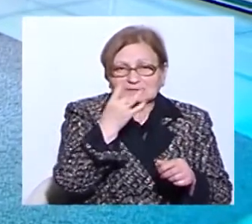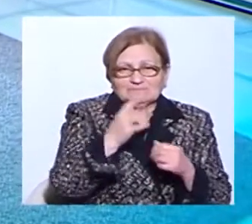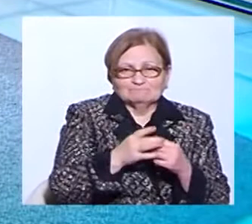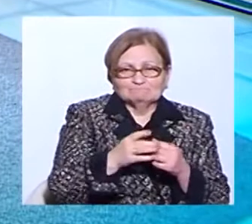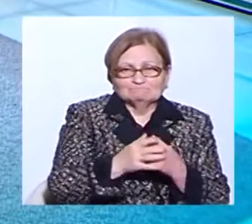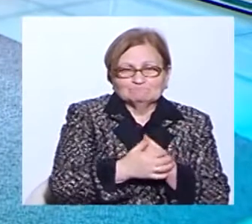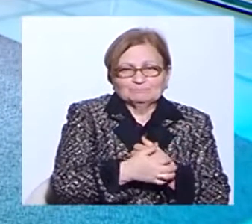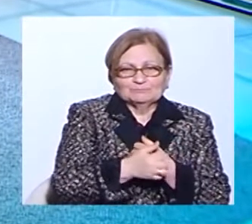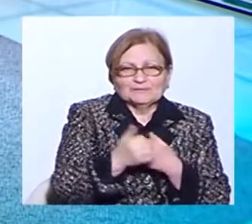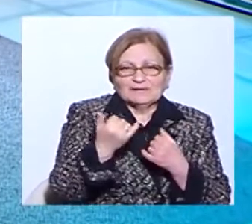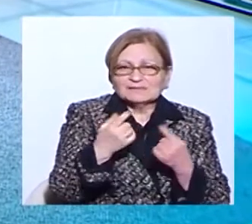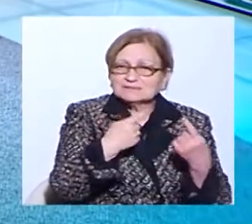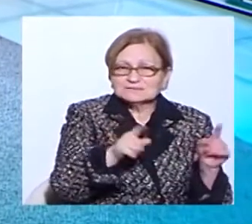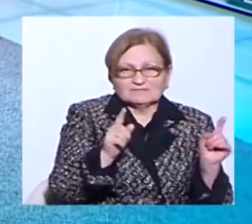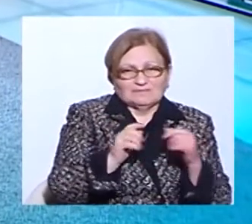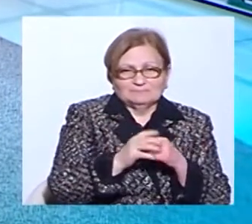ერთმანეთს შევადაროთ